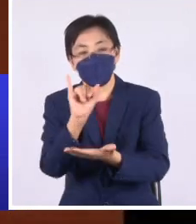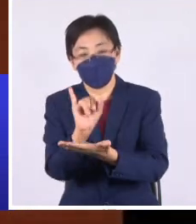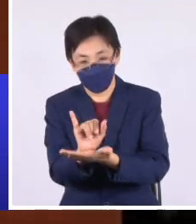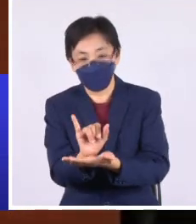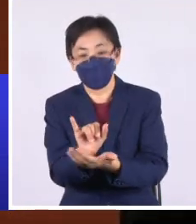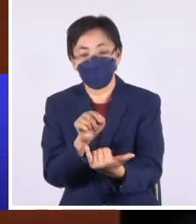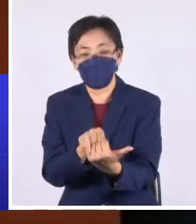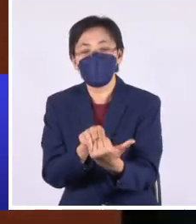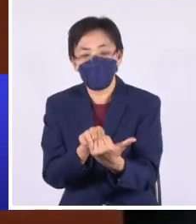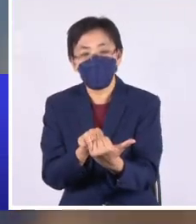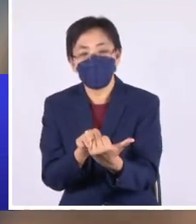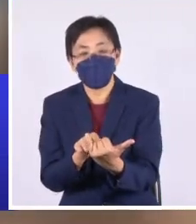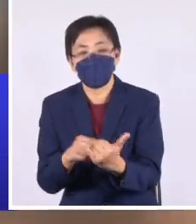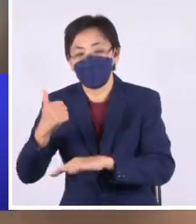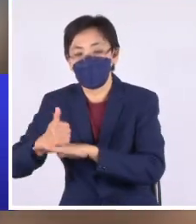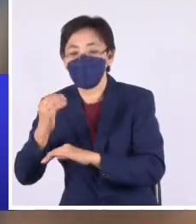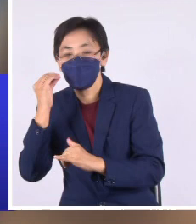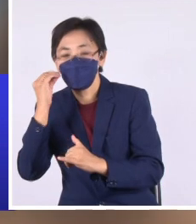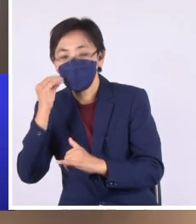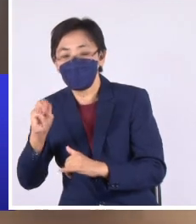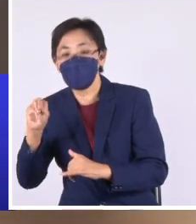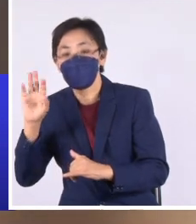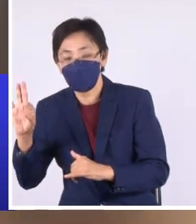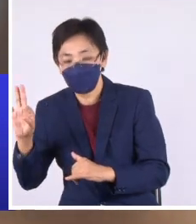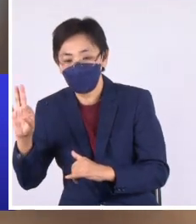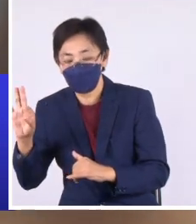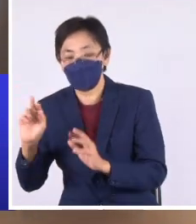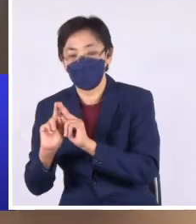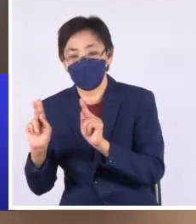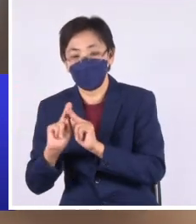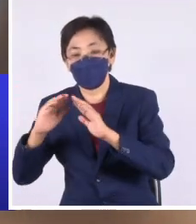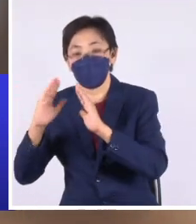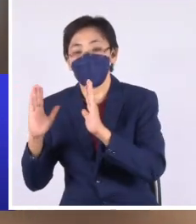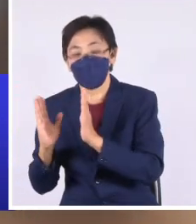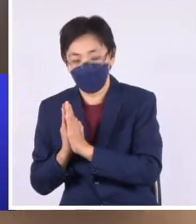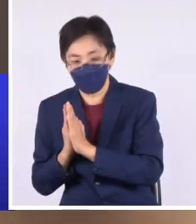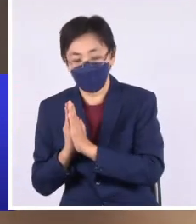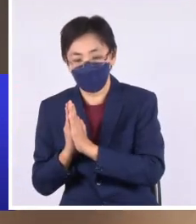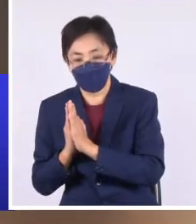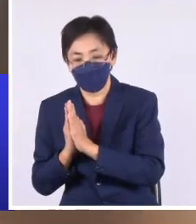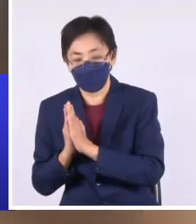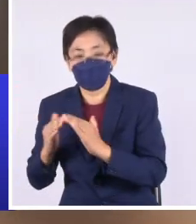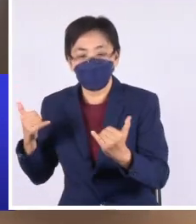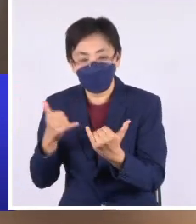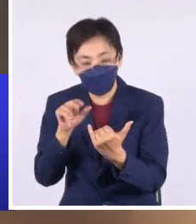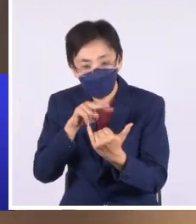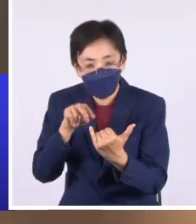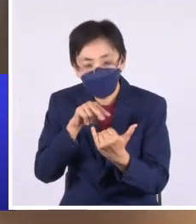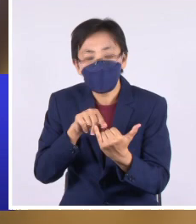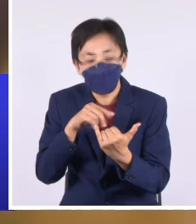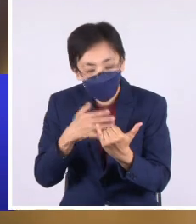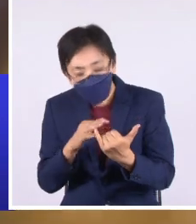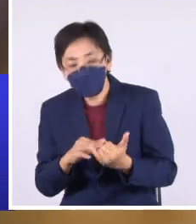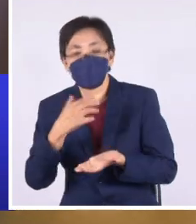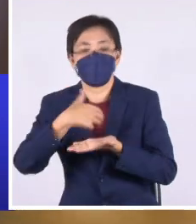นี้นะคะผู้ใหญ่บ้านหนองหงหมู่ที่9ตำบลทุ่งมนและเป็นคณะกรรมการวัดคุณชัยยุทธลิ้มวัฒนุกูลเล่าทางน้ำตาค่ะบอก